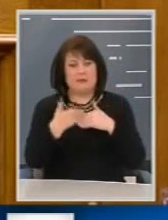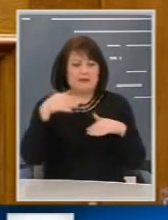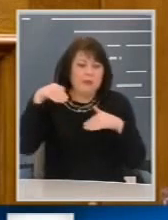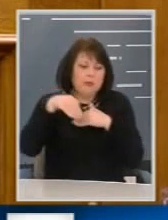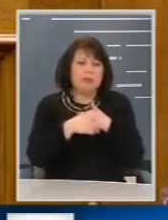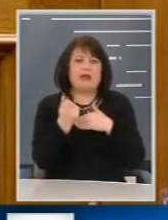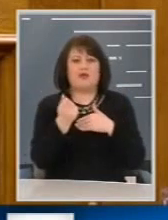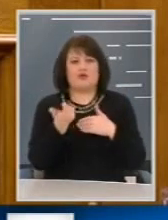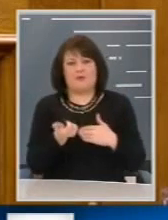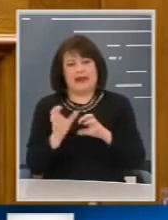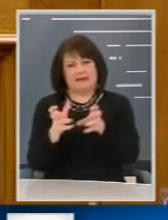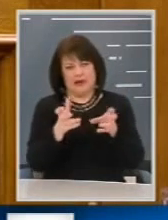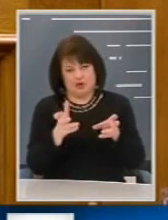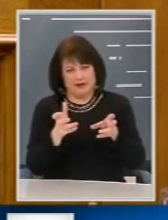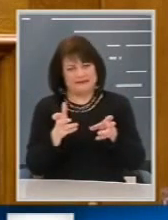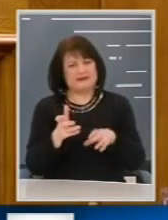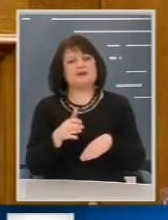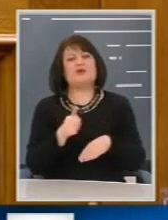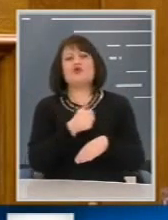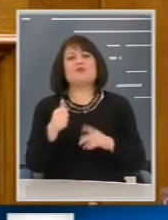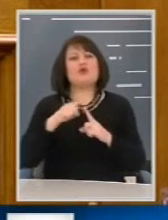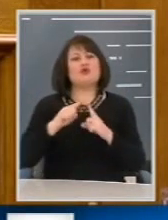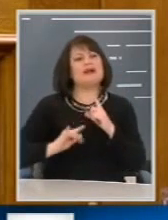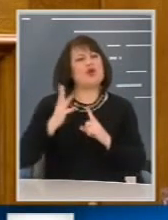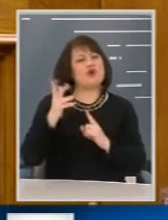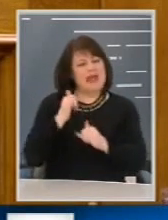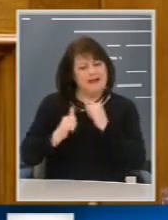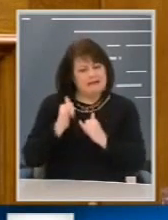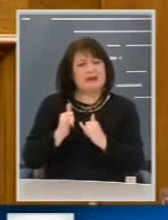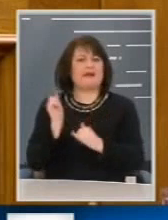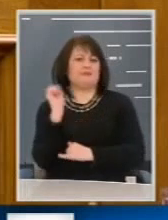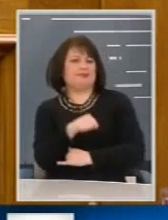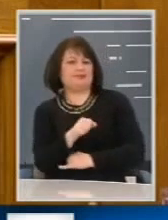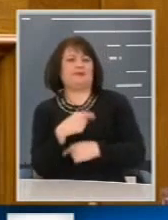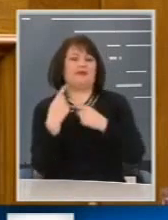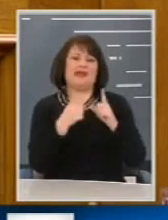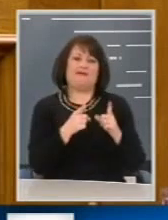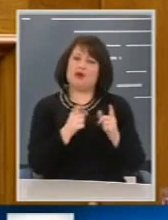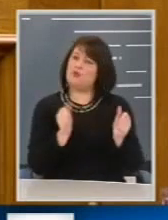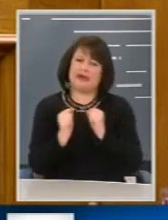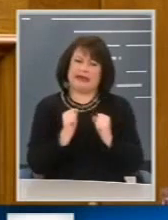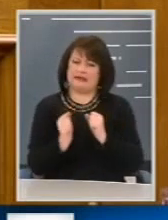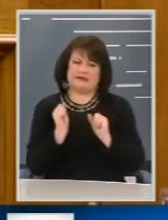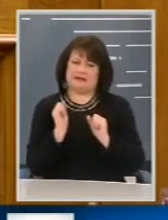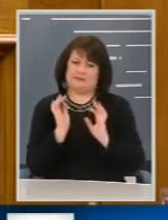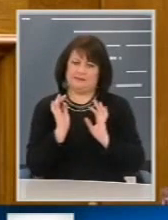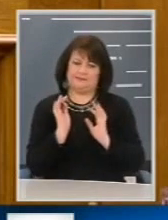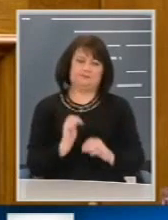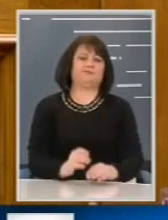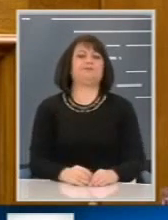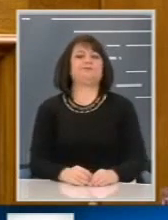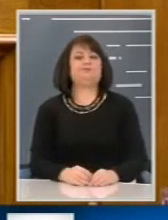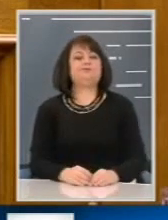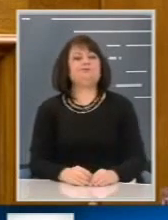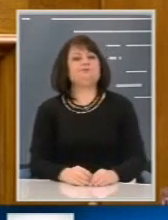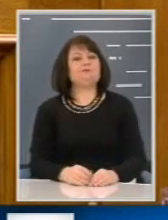μετά, όχι μόνο εξαιτίας της τεχνολογικής εξέλιξης, ούτε αποκλειστικά λόγω της κρίσης. Οφείλονταν και